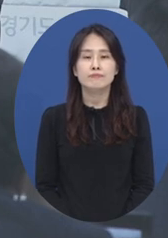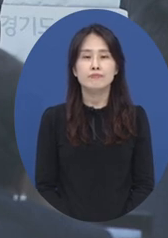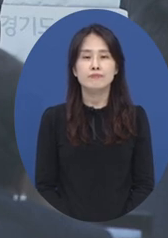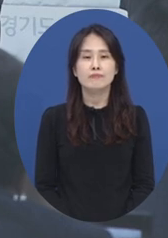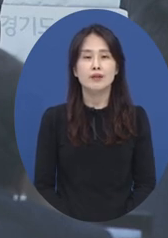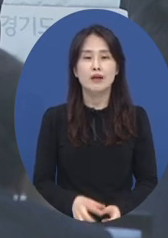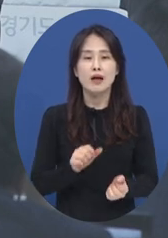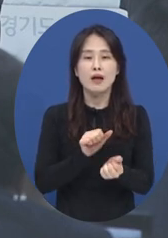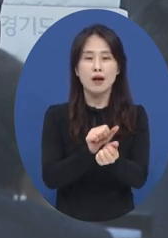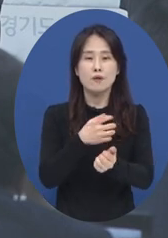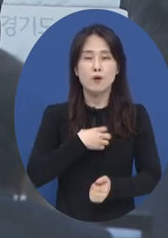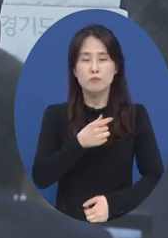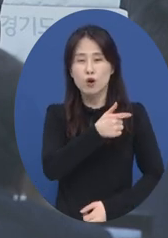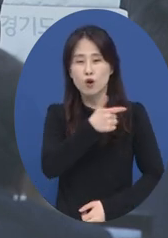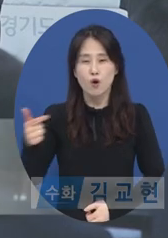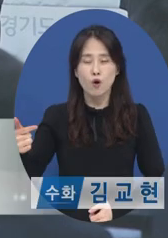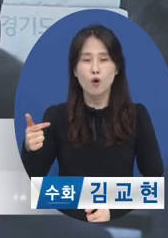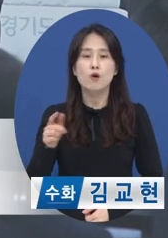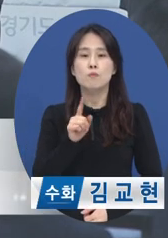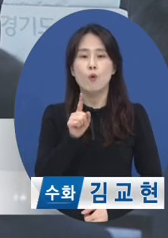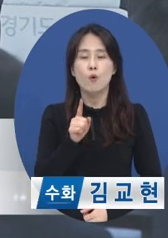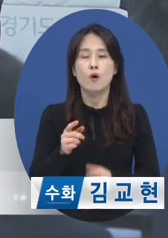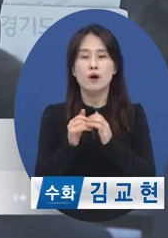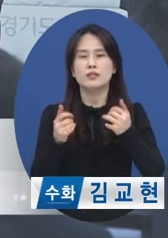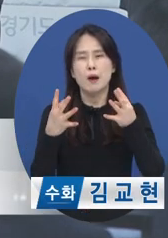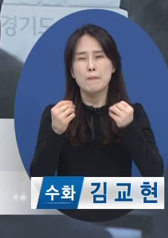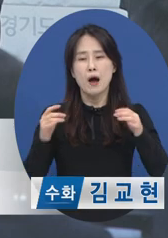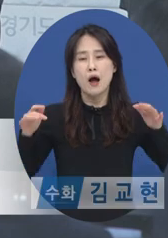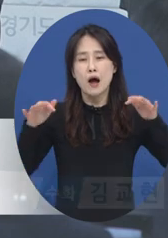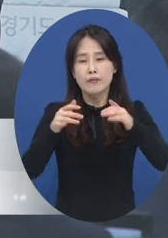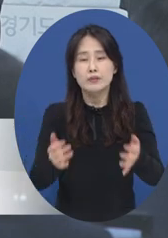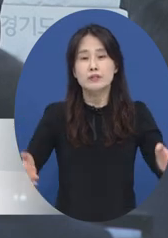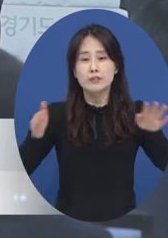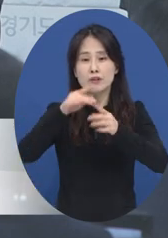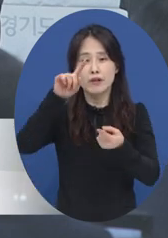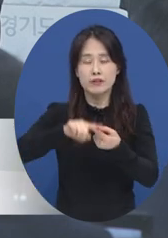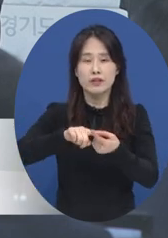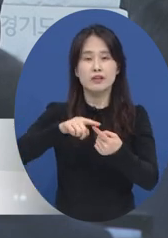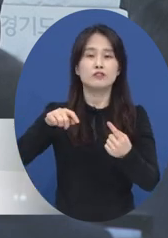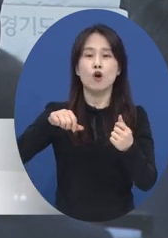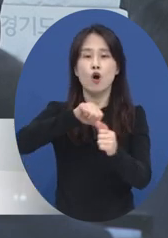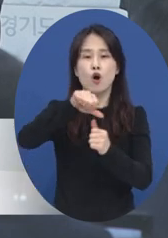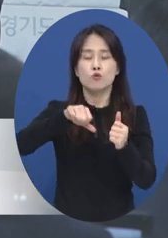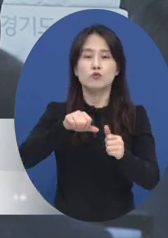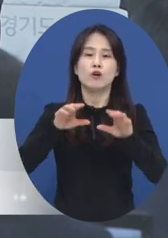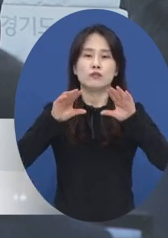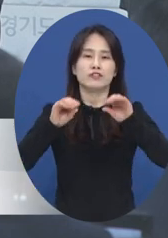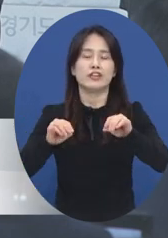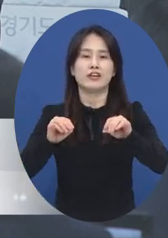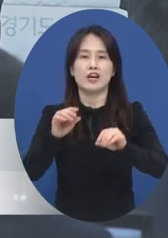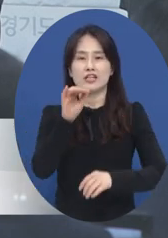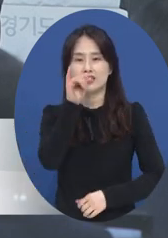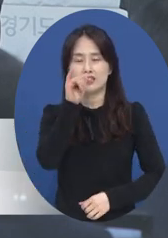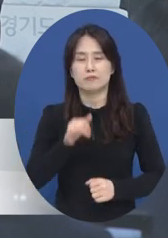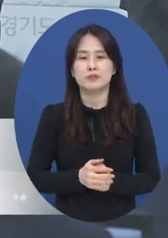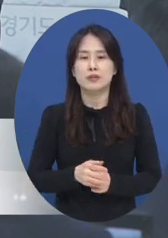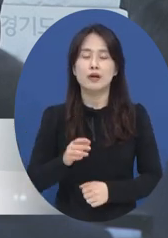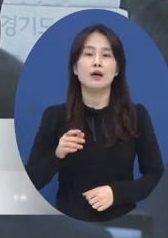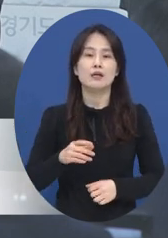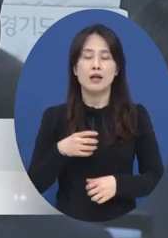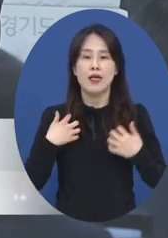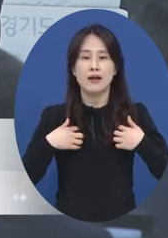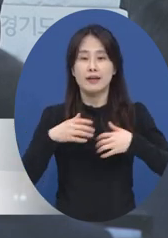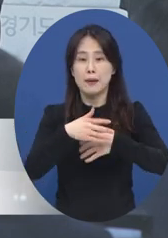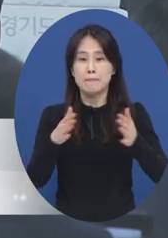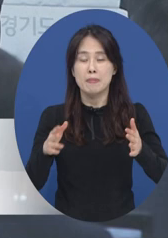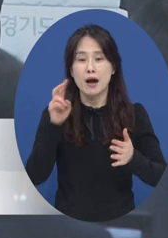경기도가 감염 위험이 크다고 판단되는 다중이용시설에 대해 영업 제한 조치에 들어갔습니다. PC방과 노래방,